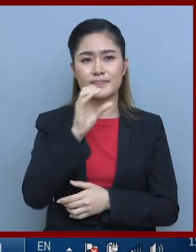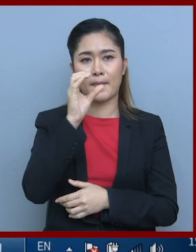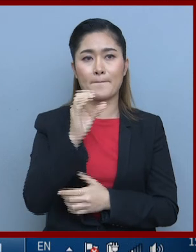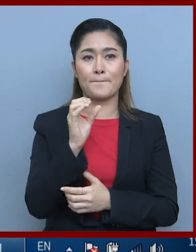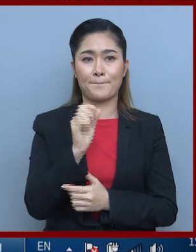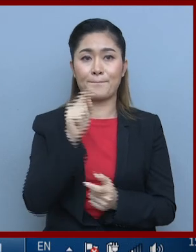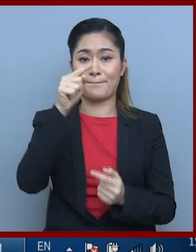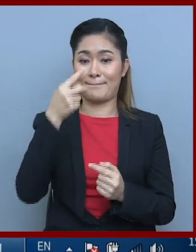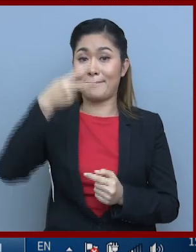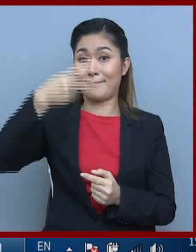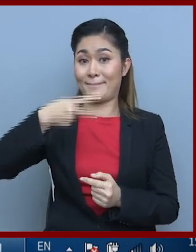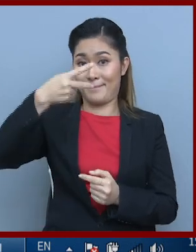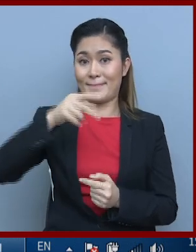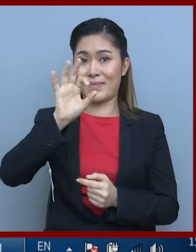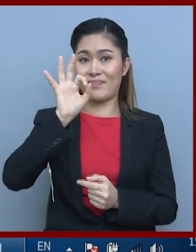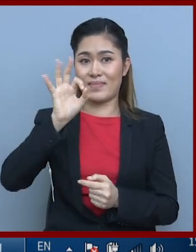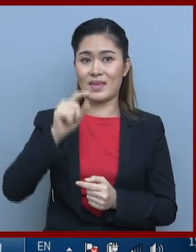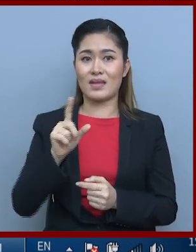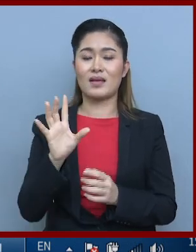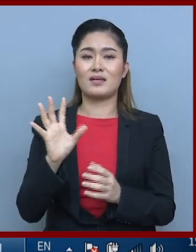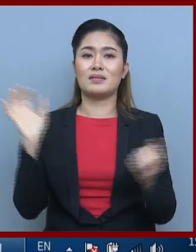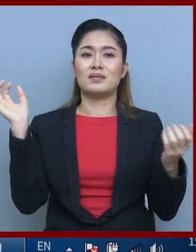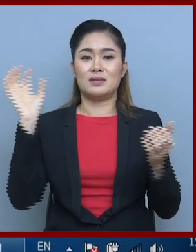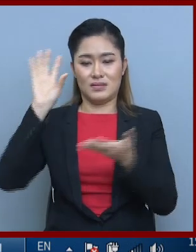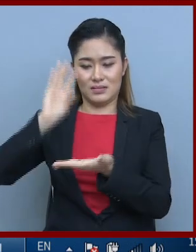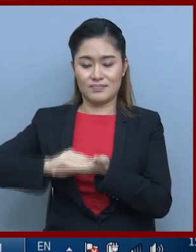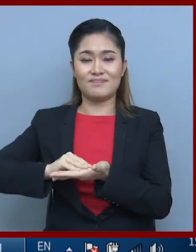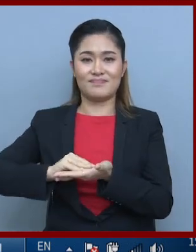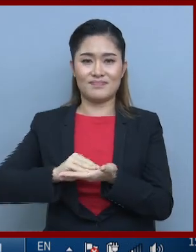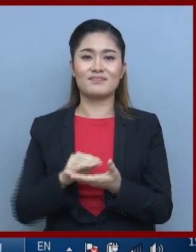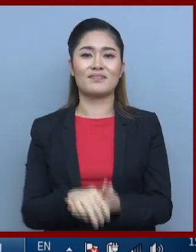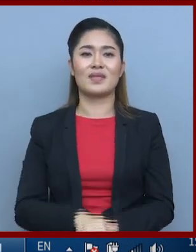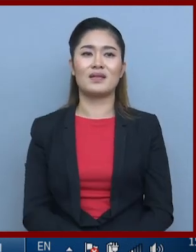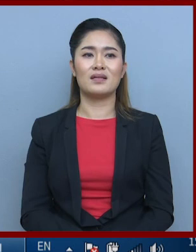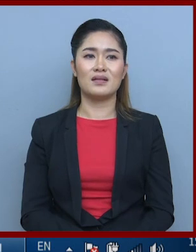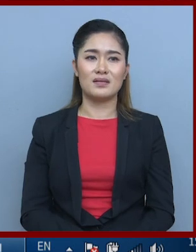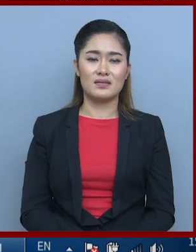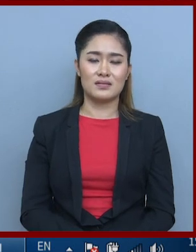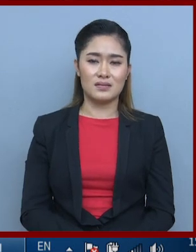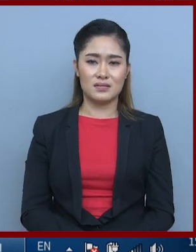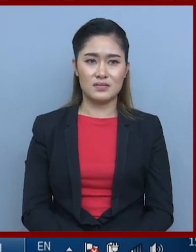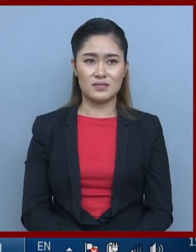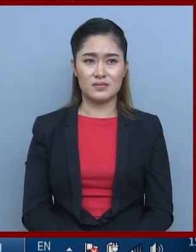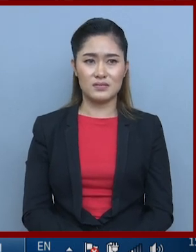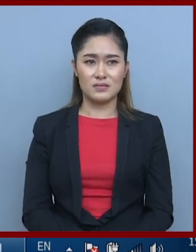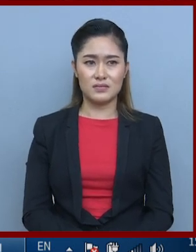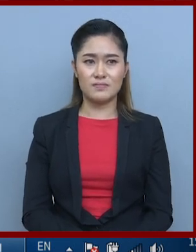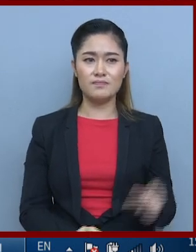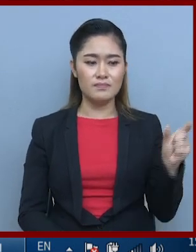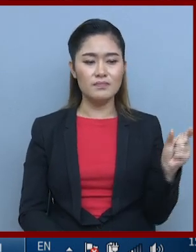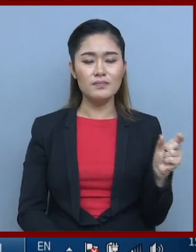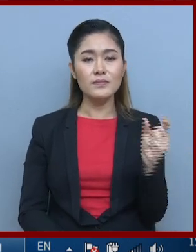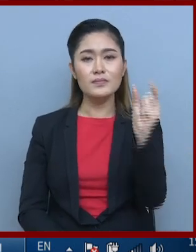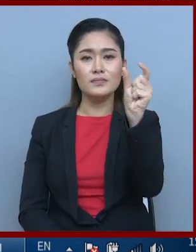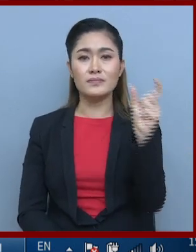ดูเห็นไหมนะเลือก2ตัวนี้นะคลิกอะไร Apply Course จากนั้นต้องลากอะ